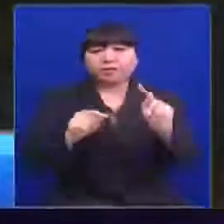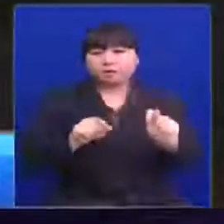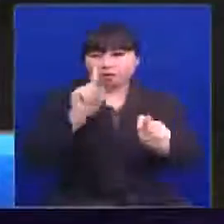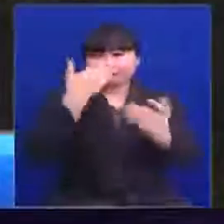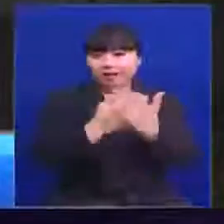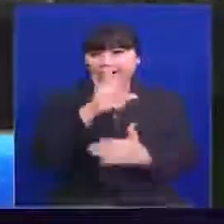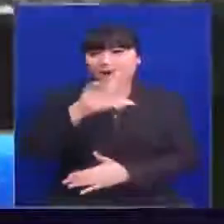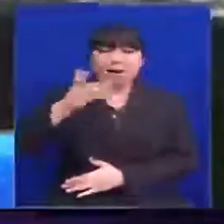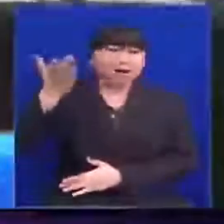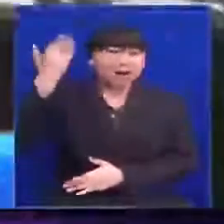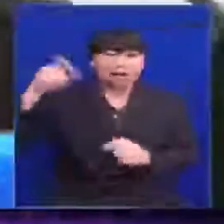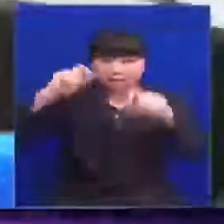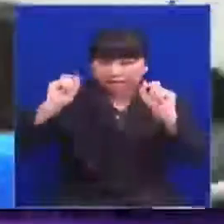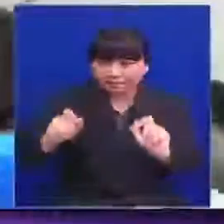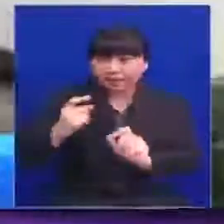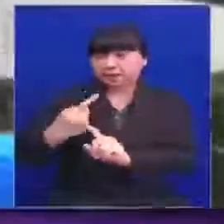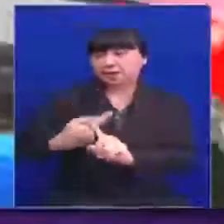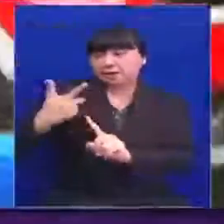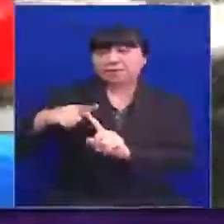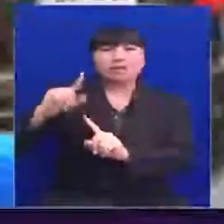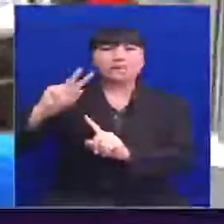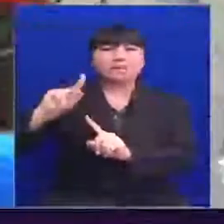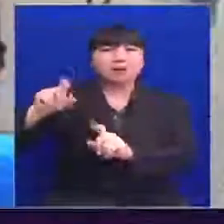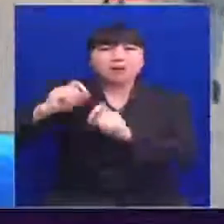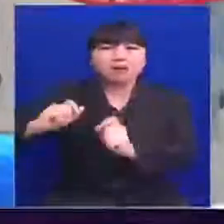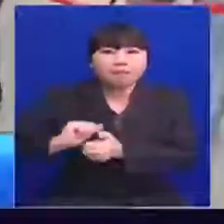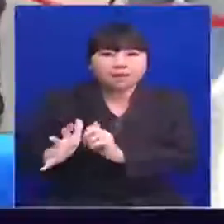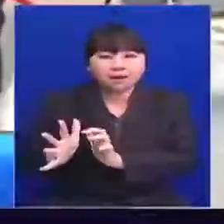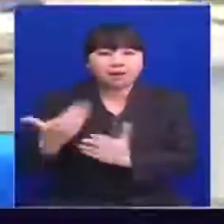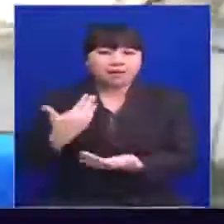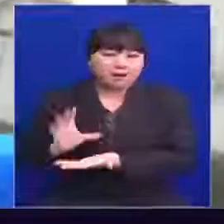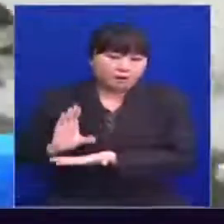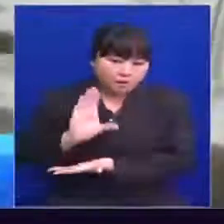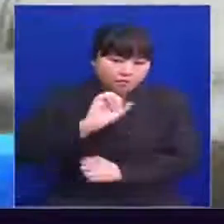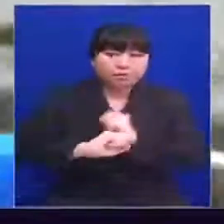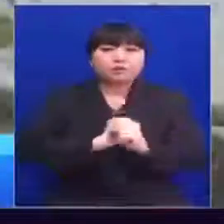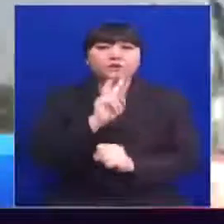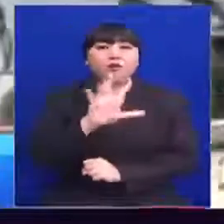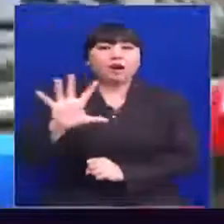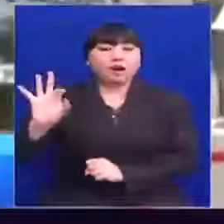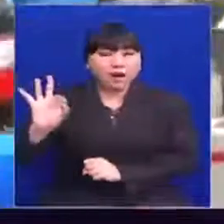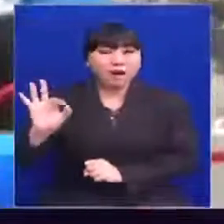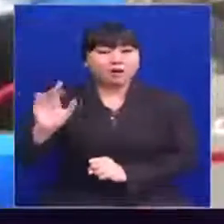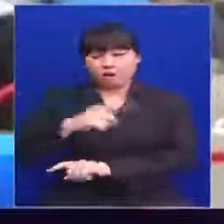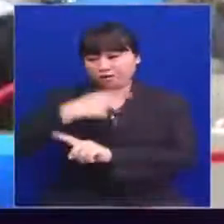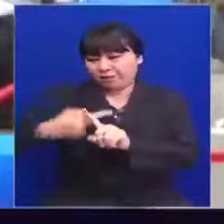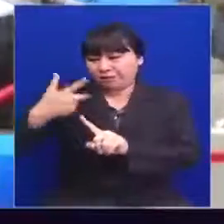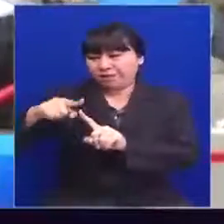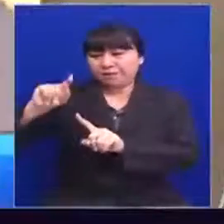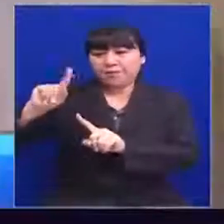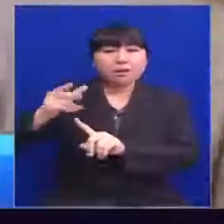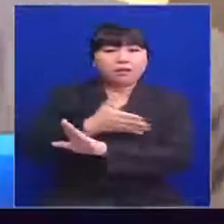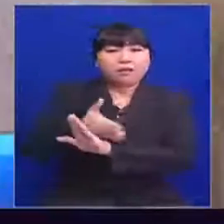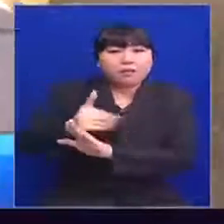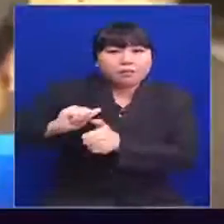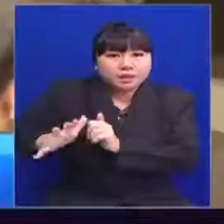ำสัญญาไม่ทันวันที่31มีนาคมและเงินลงทุนปีงบประมาณ2559ที่ก่อนหนี้ไม่ทันวันที่31มีนาคมแต่ต้อง